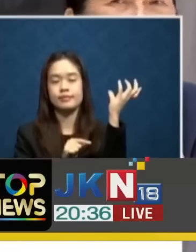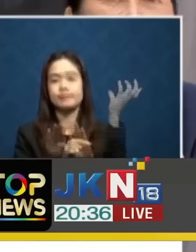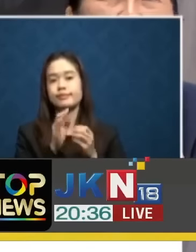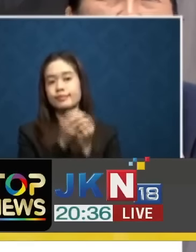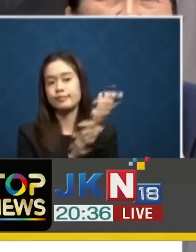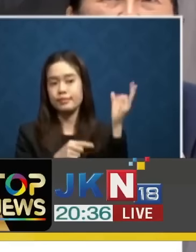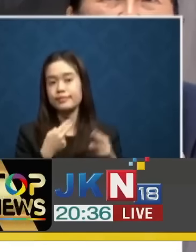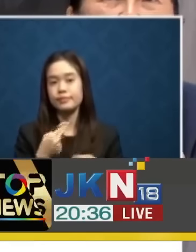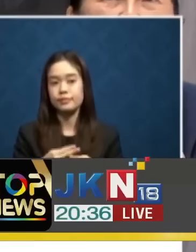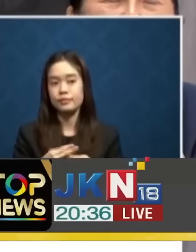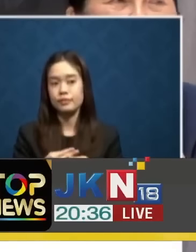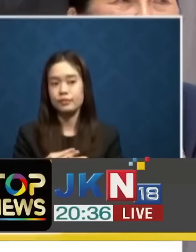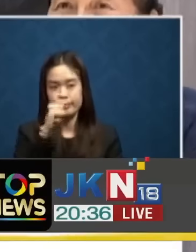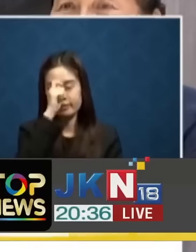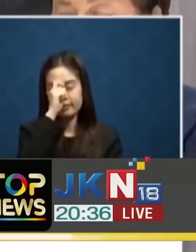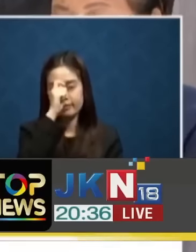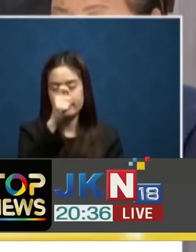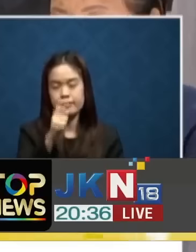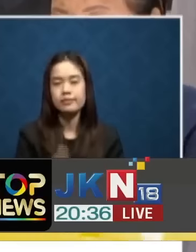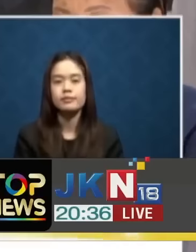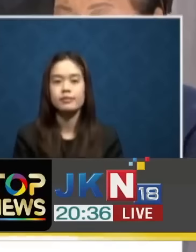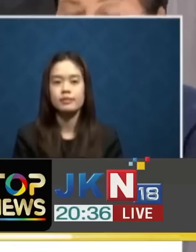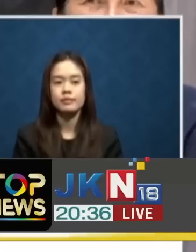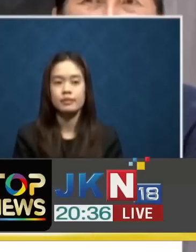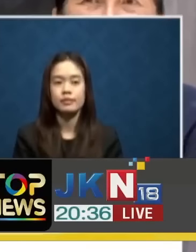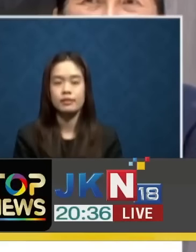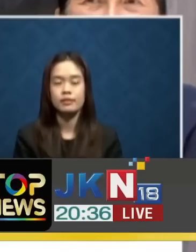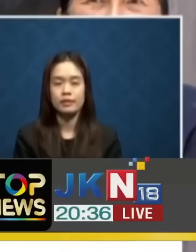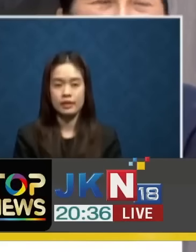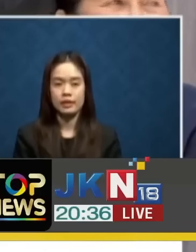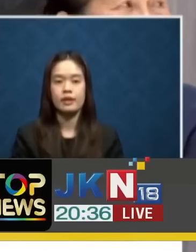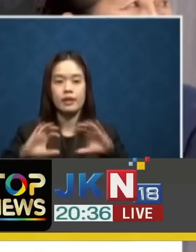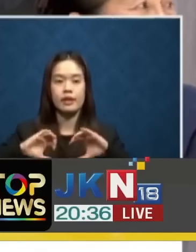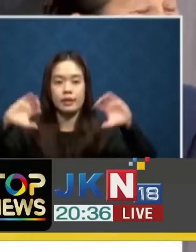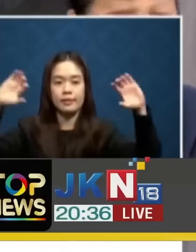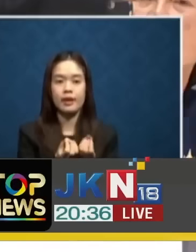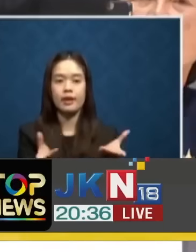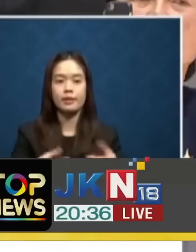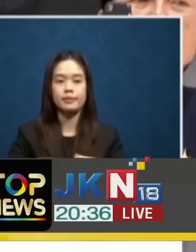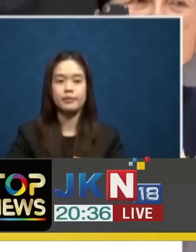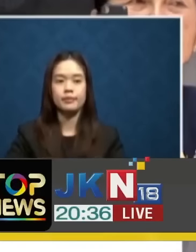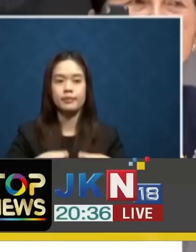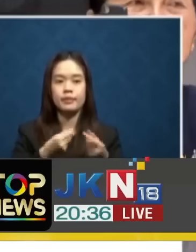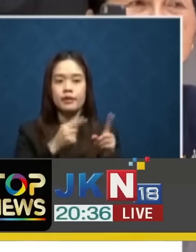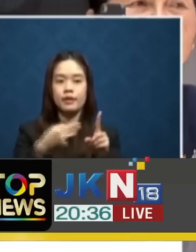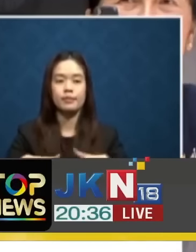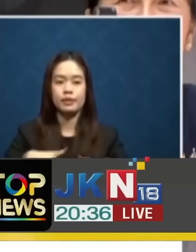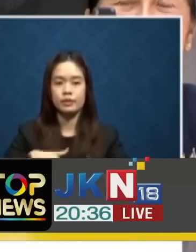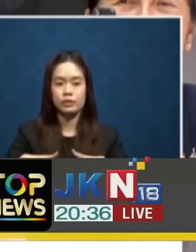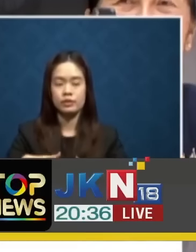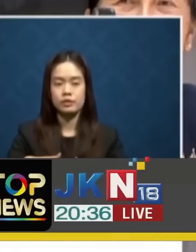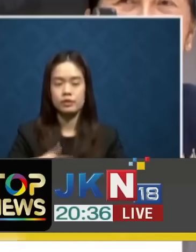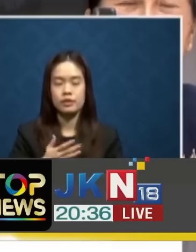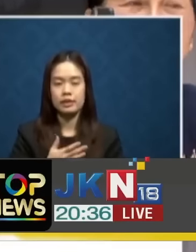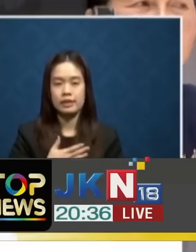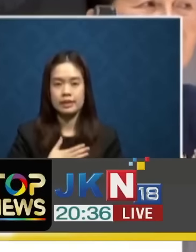ชื่อว่าต้นประเทศไทยการที่รัฐบาลจะแจกเงินประชาชนคนละ 10,000 บาทนั้นพวก